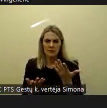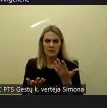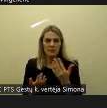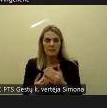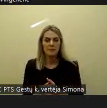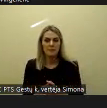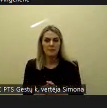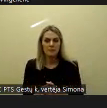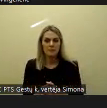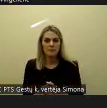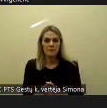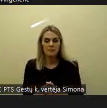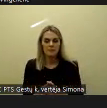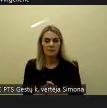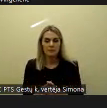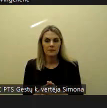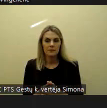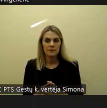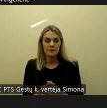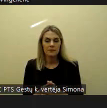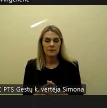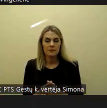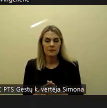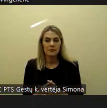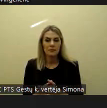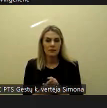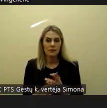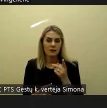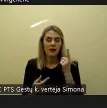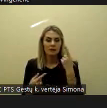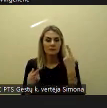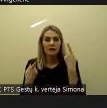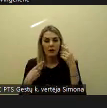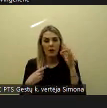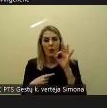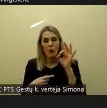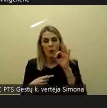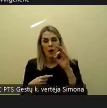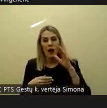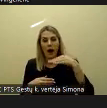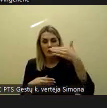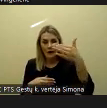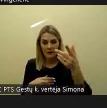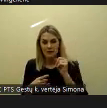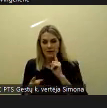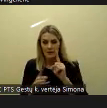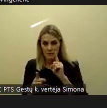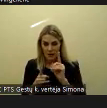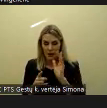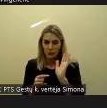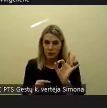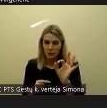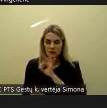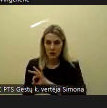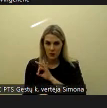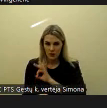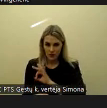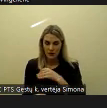pabrėžinti visus kitus ateinančius internetinius seminarus, nes tai bus labai aktualu jiems. Pažvelkime